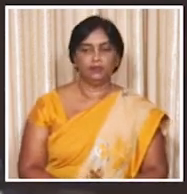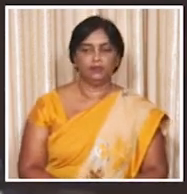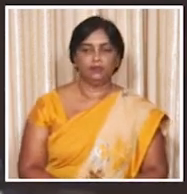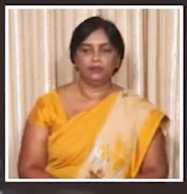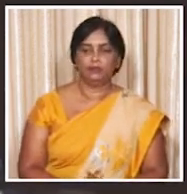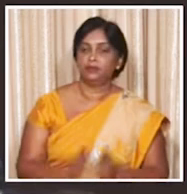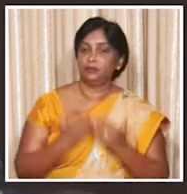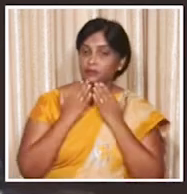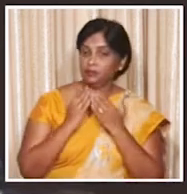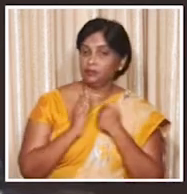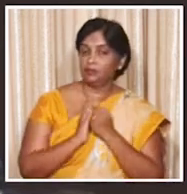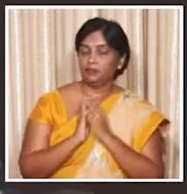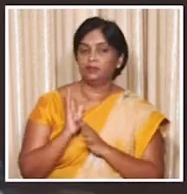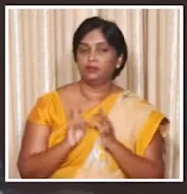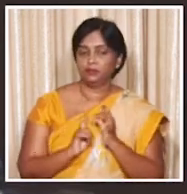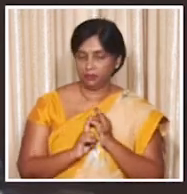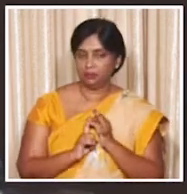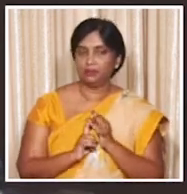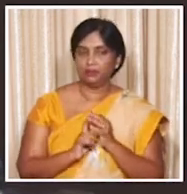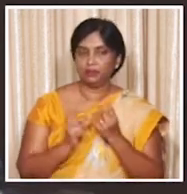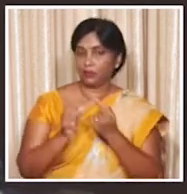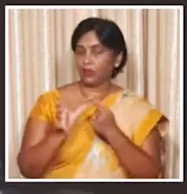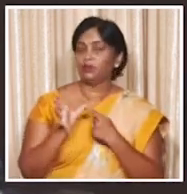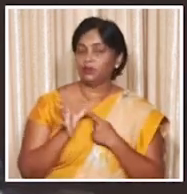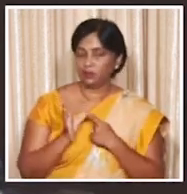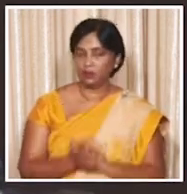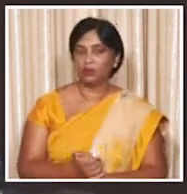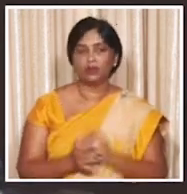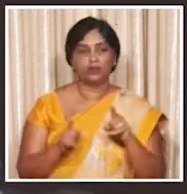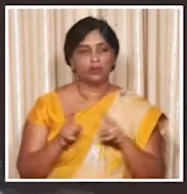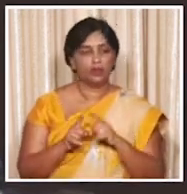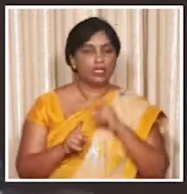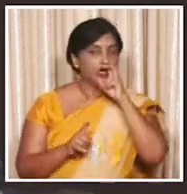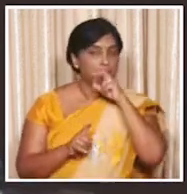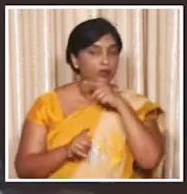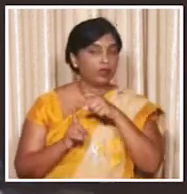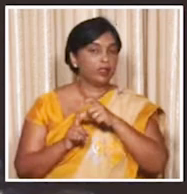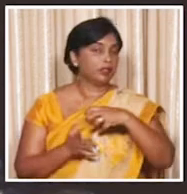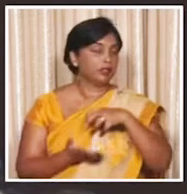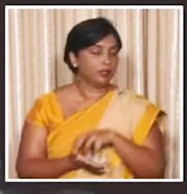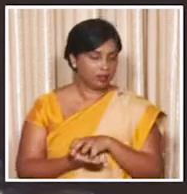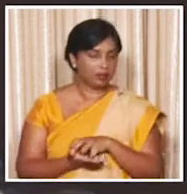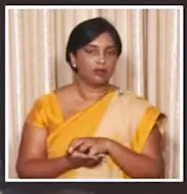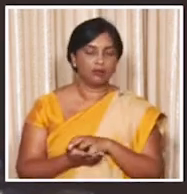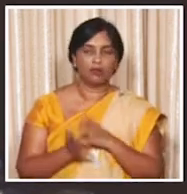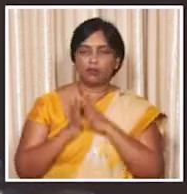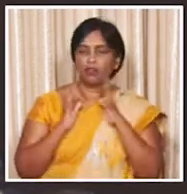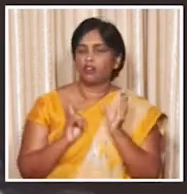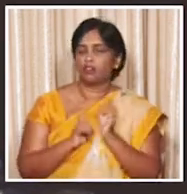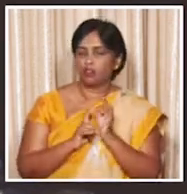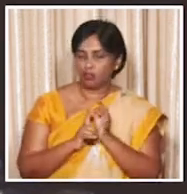நன்றி கௌரவ அமைச்சர் அவர்களே. அதே போல கிளிநொச்சி மாவட்டத்தினுடைய மிகவும் வறுமையான ஏழ்மை கிராமமான ஏவுரம்